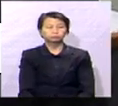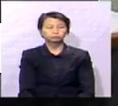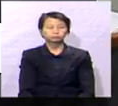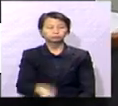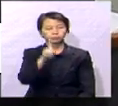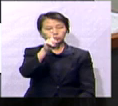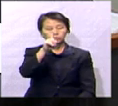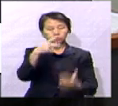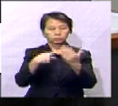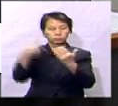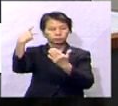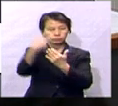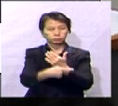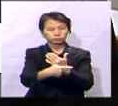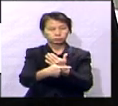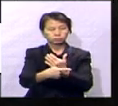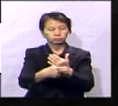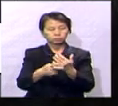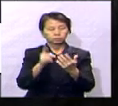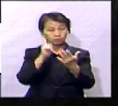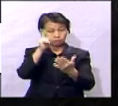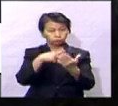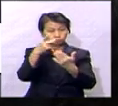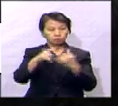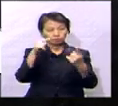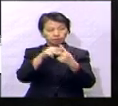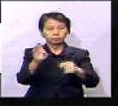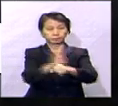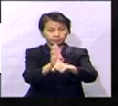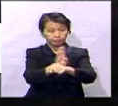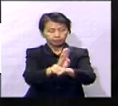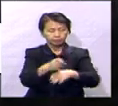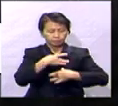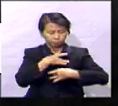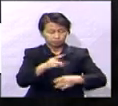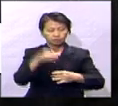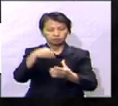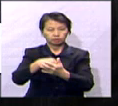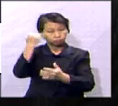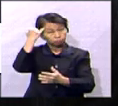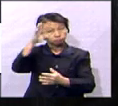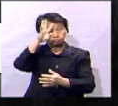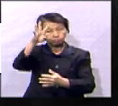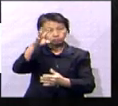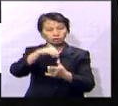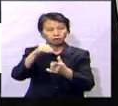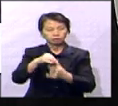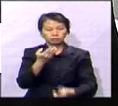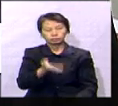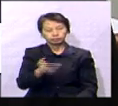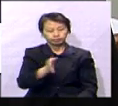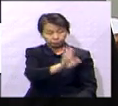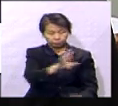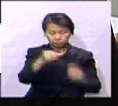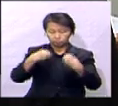Satu program yang kepada peniaga-peniaga yang berminat dalam inovasi ataupun benda-benda yang mereka